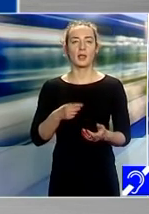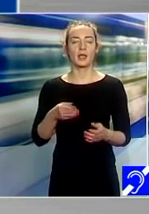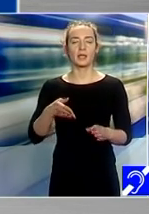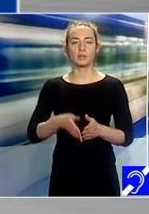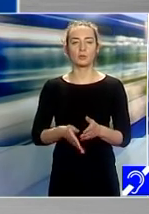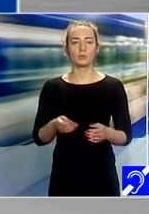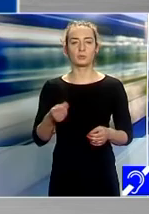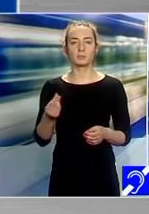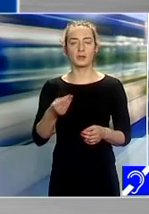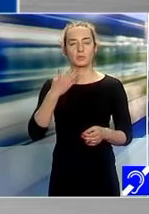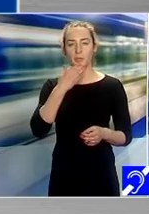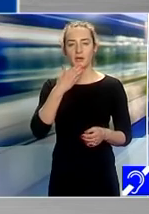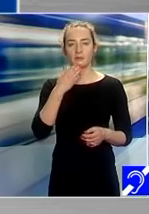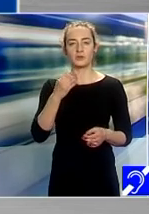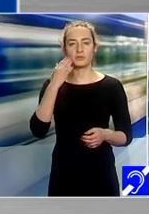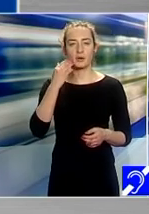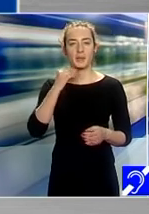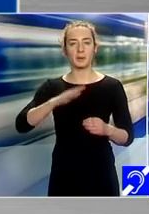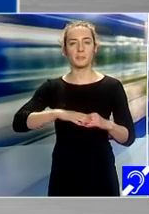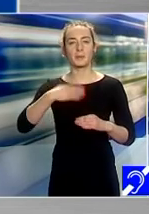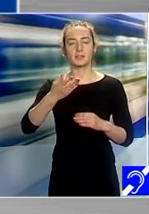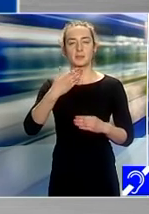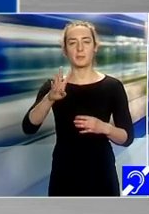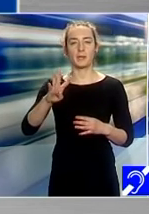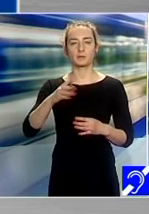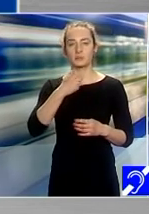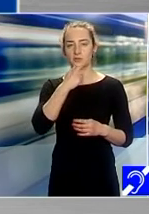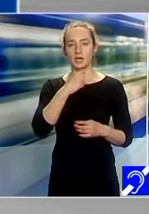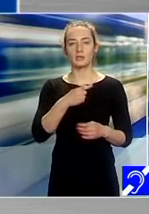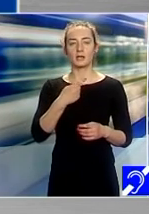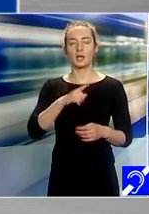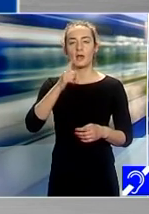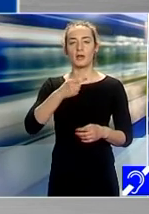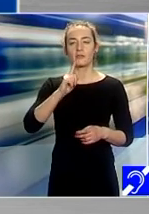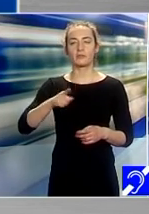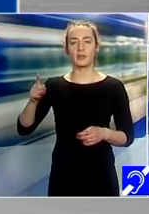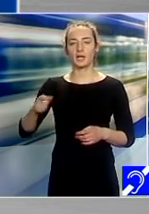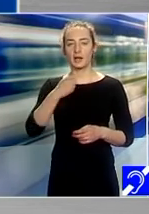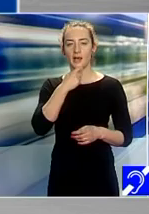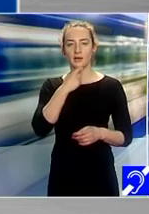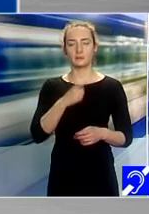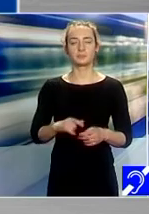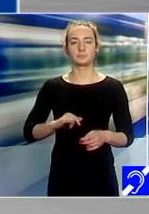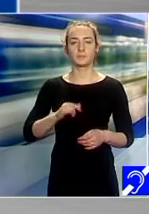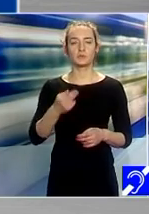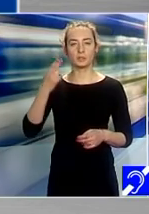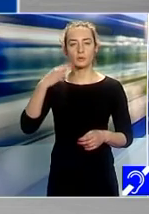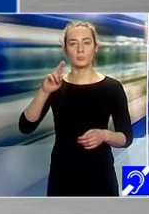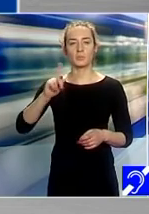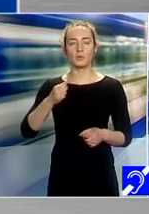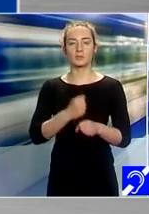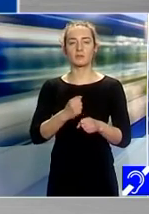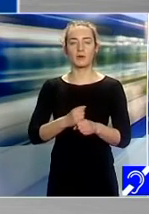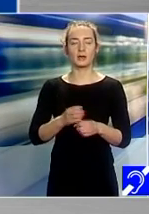să beneficieze de o mamografie anual. Anual, da. Da. Iar domnii vor face analize pentru